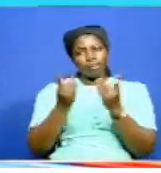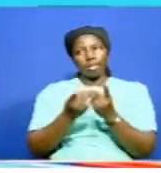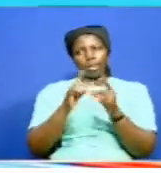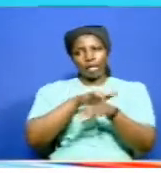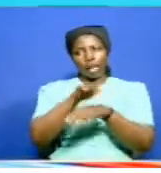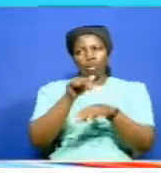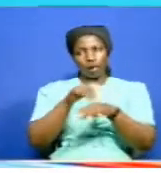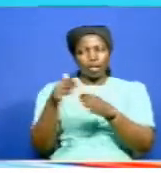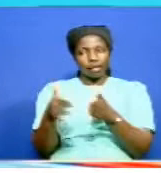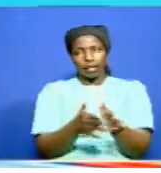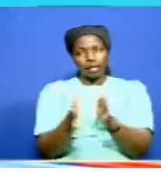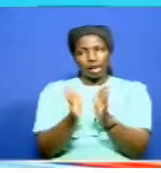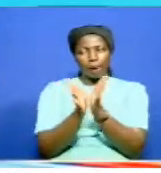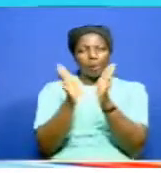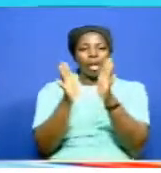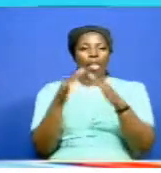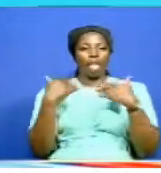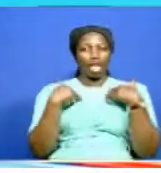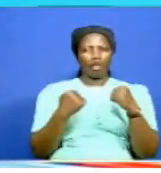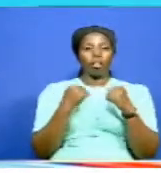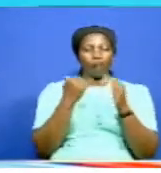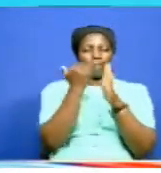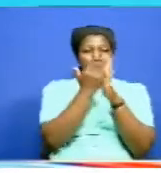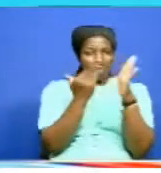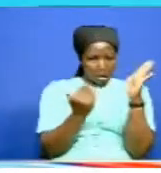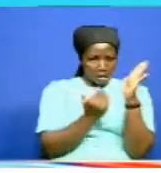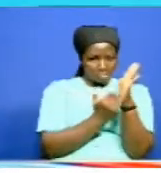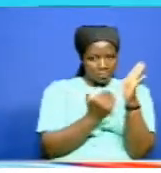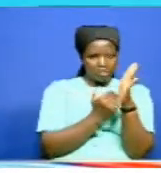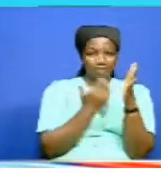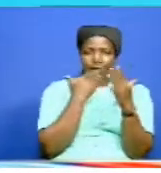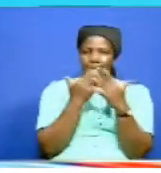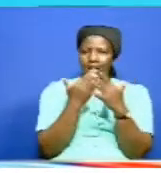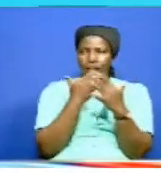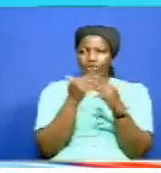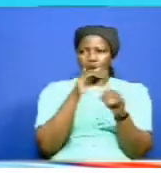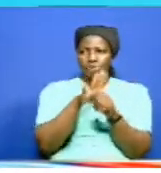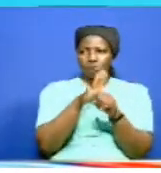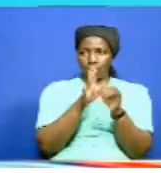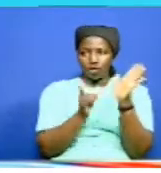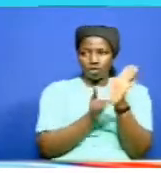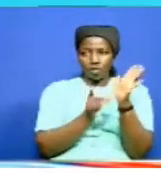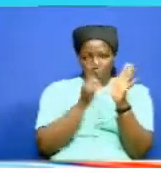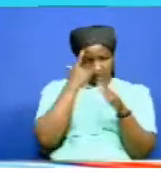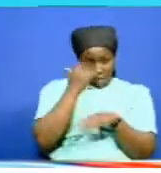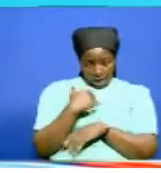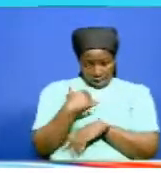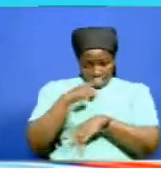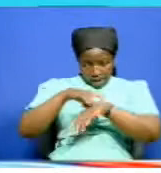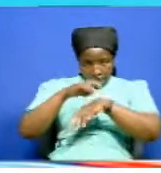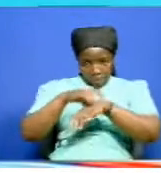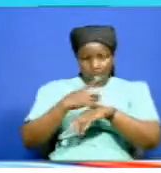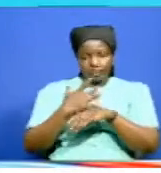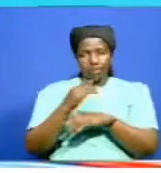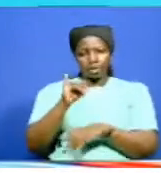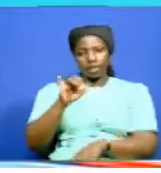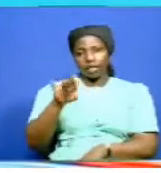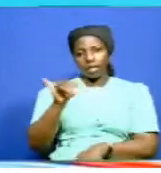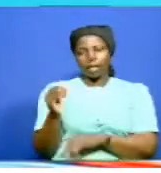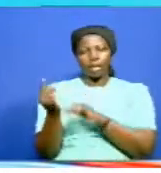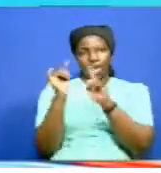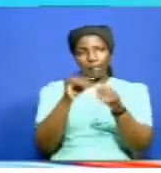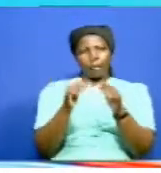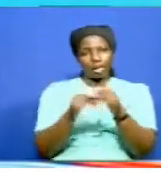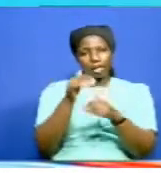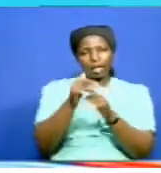Public Health Programs. And thank you so much, Dr. for making time. Thank you. Suleiman Yeri is coming up next